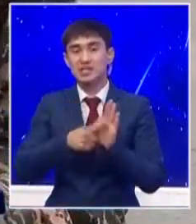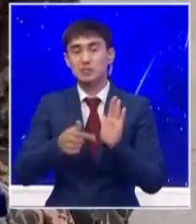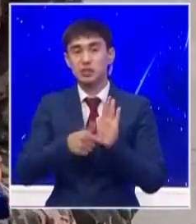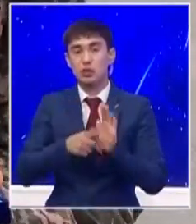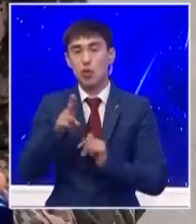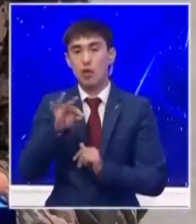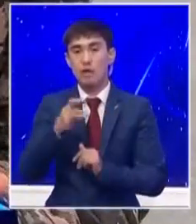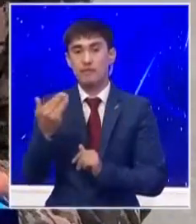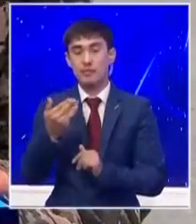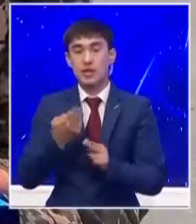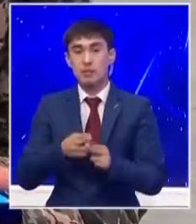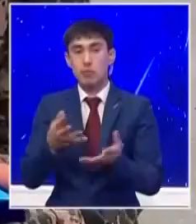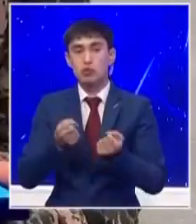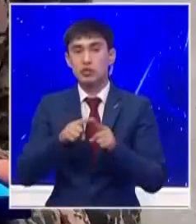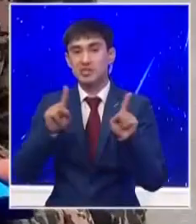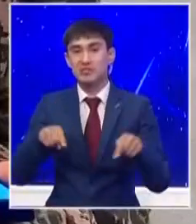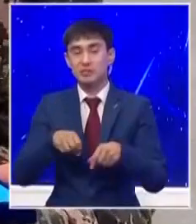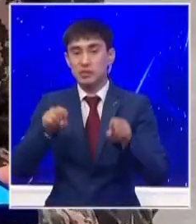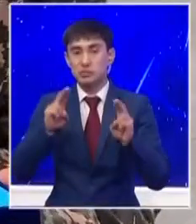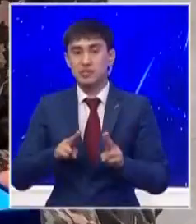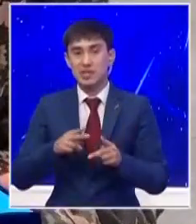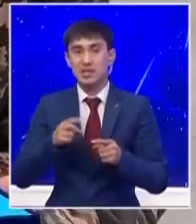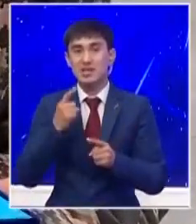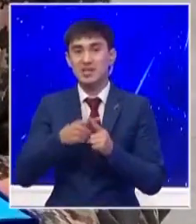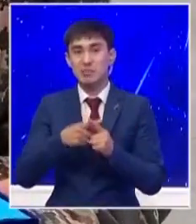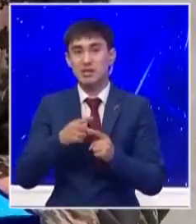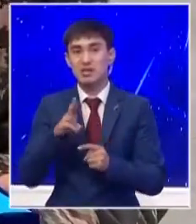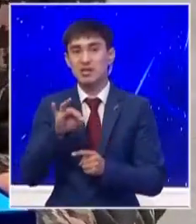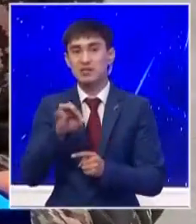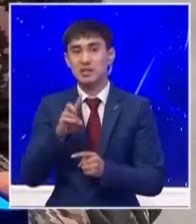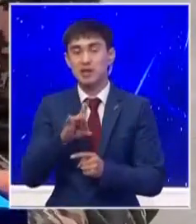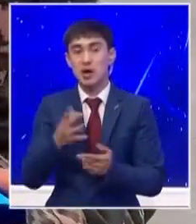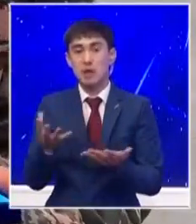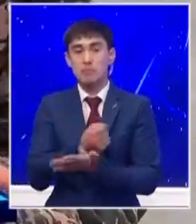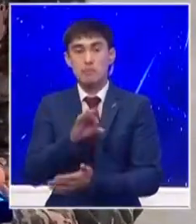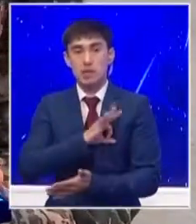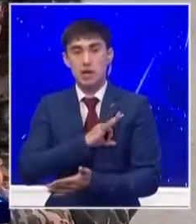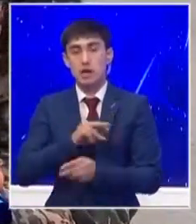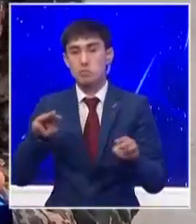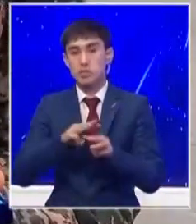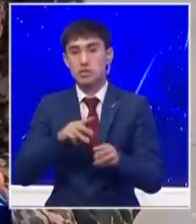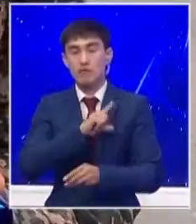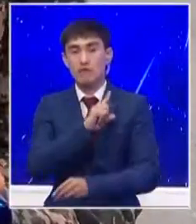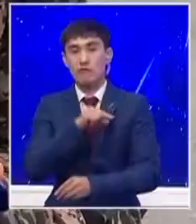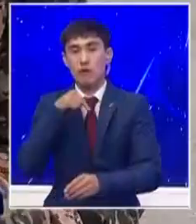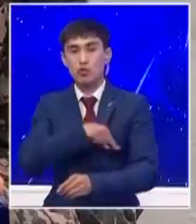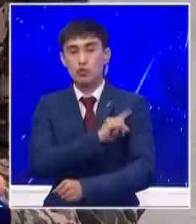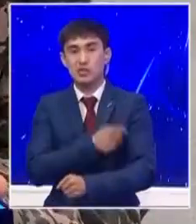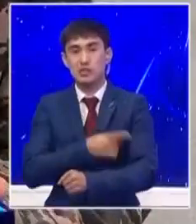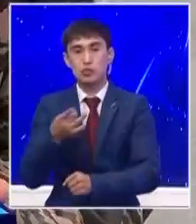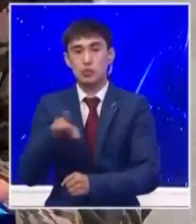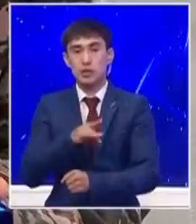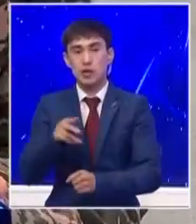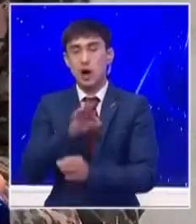654-76 Кунайского гарнизона. Получил сертификат по специальности химик-дегазатор. Также был удостоен медали от Министерства вооруженных сил Республики за